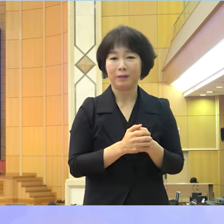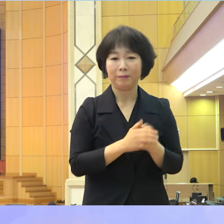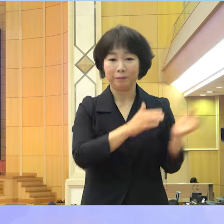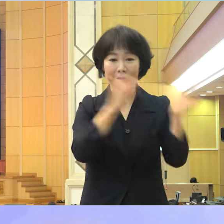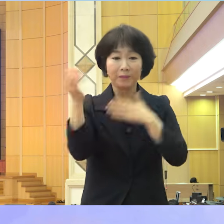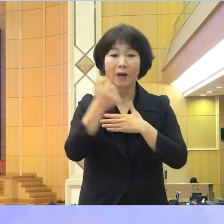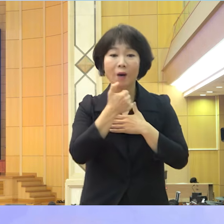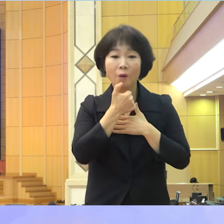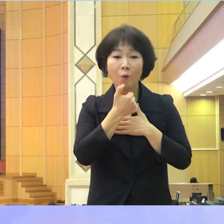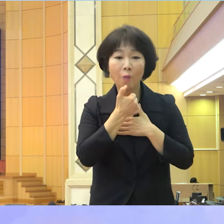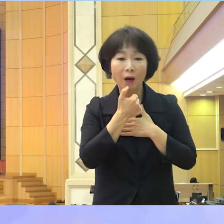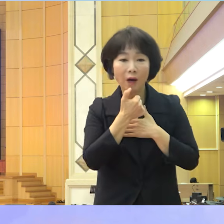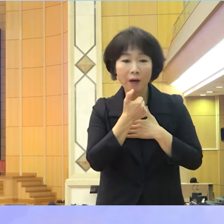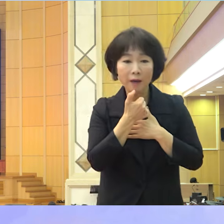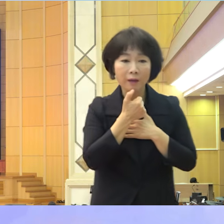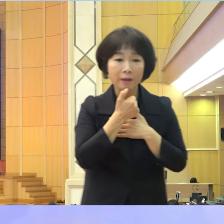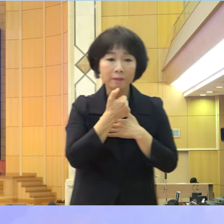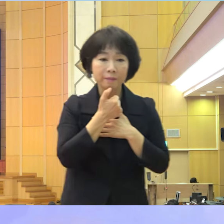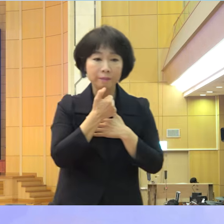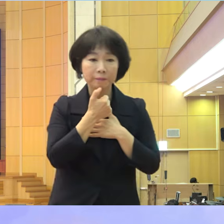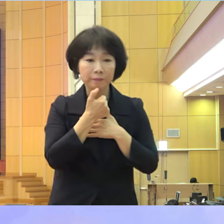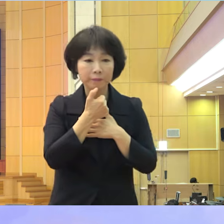로마서 6장 23절 볼까요?